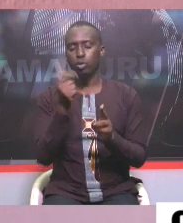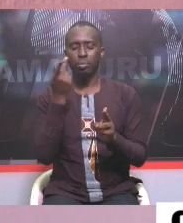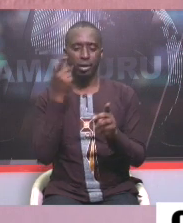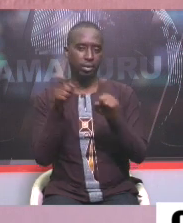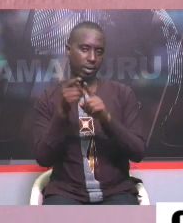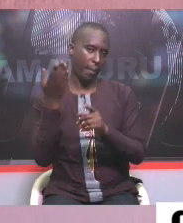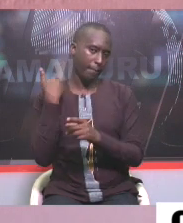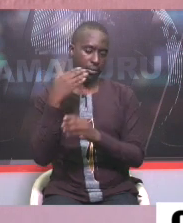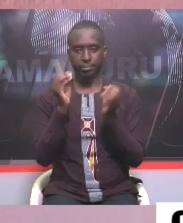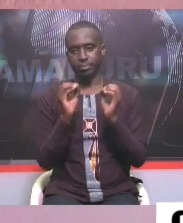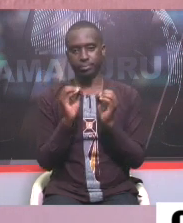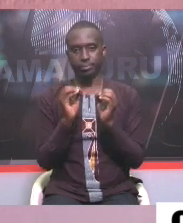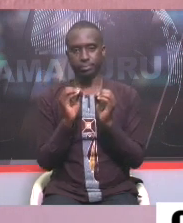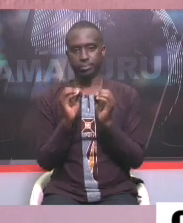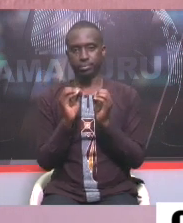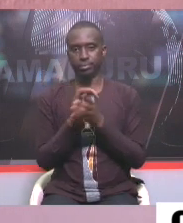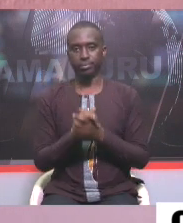byahoze.